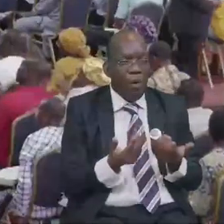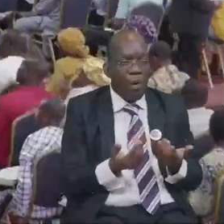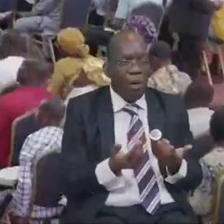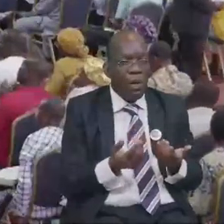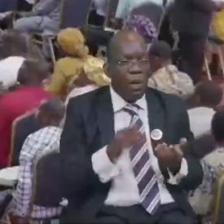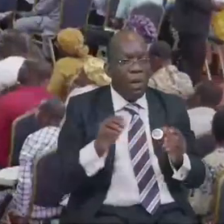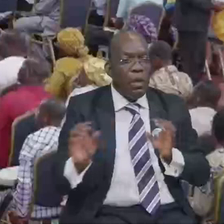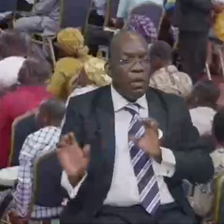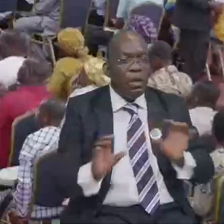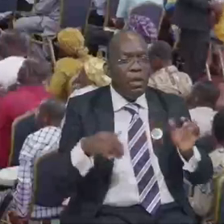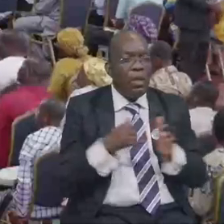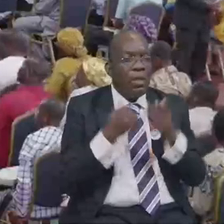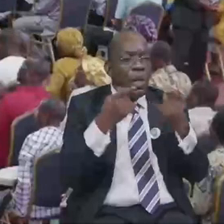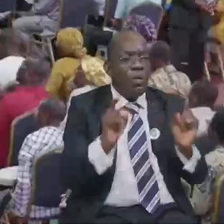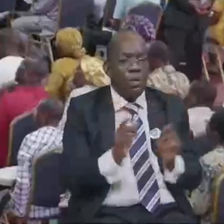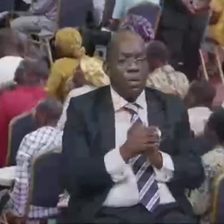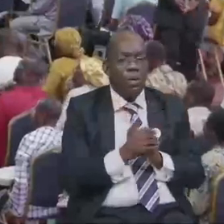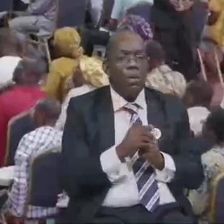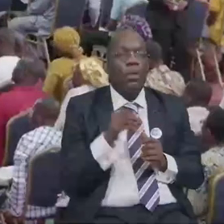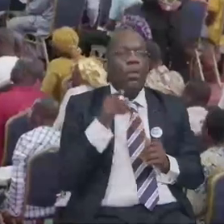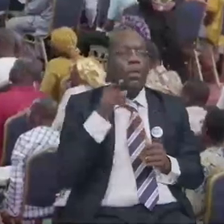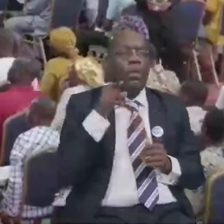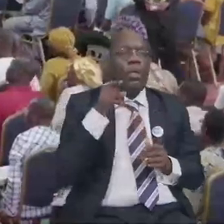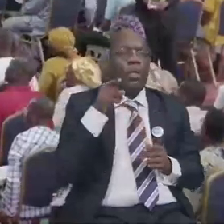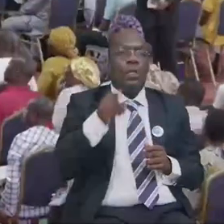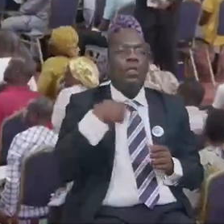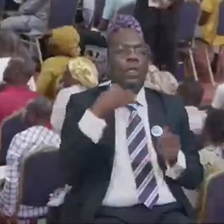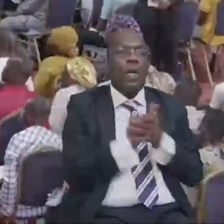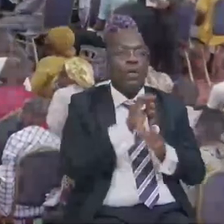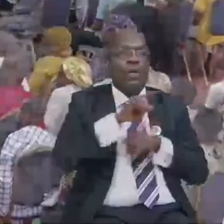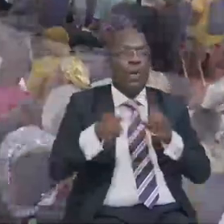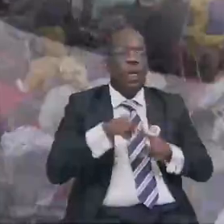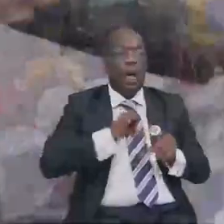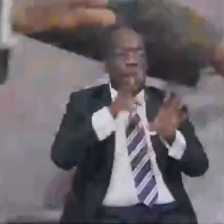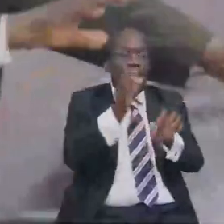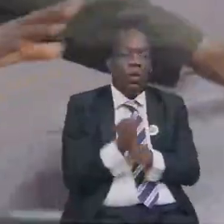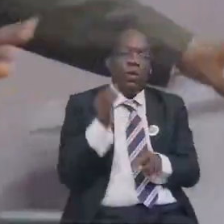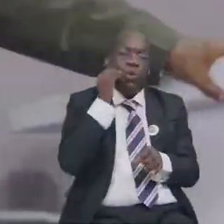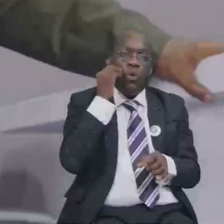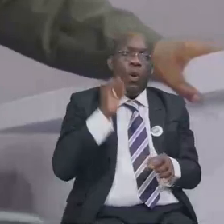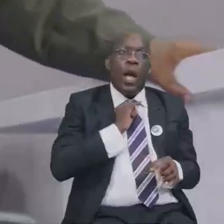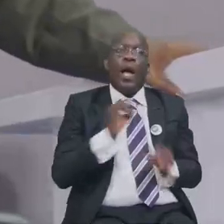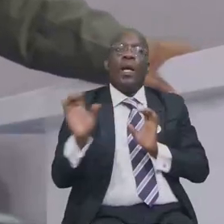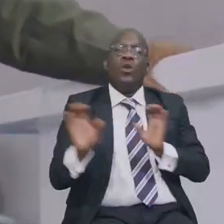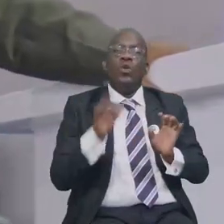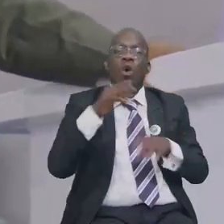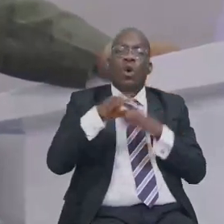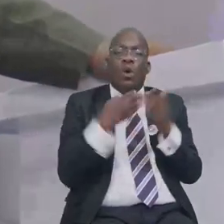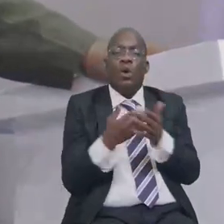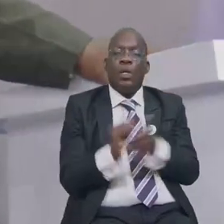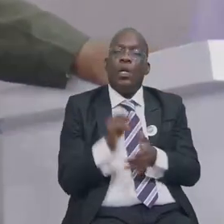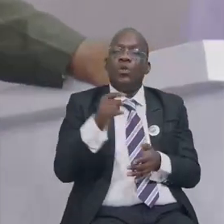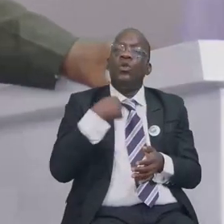comment c'est arrivé? Il dit, quand je suis retourné à la maison, j'ai fait tout ce que m'a dit de faire.